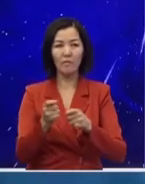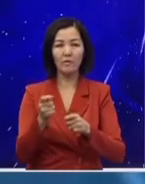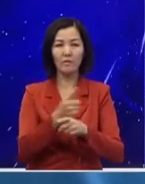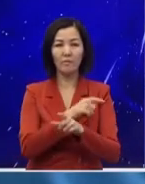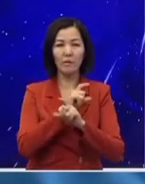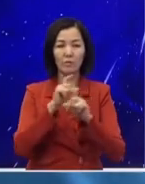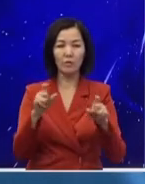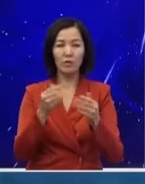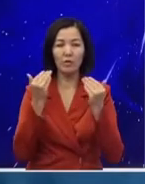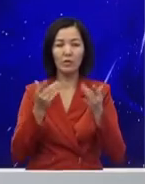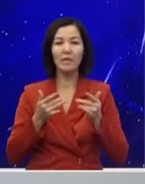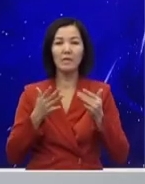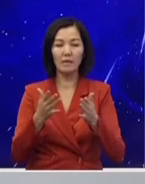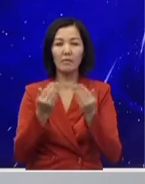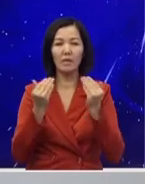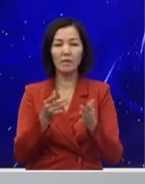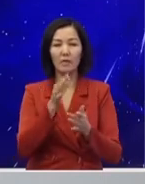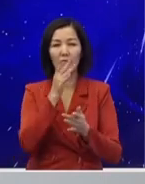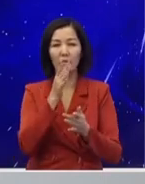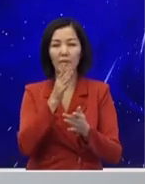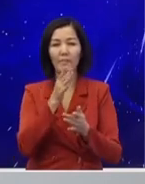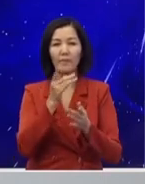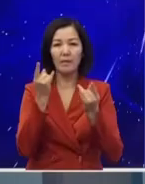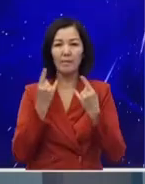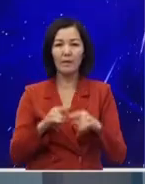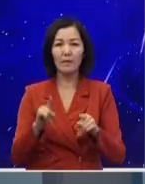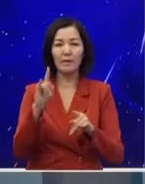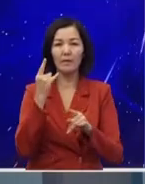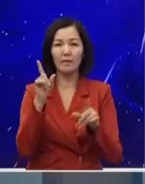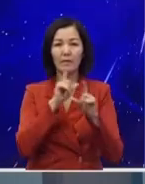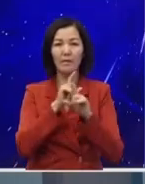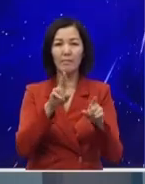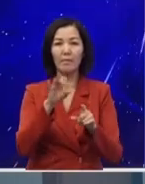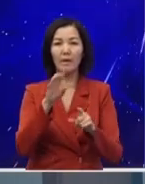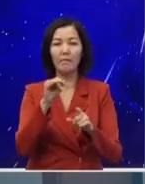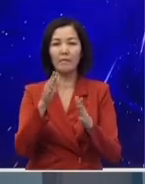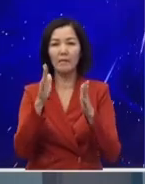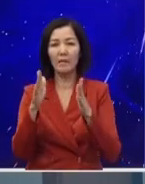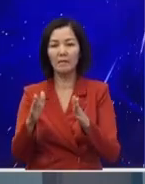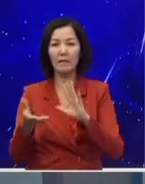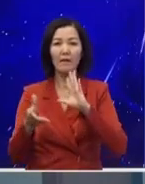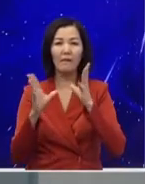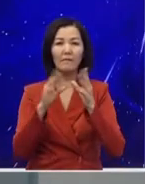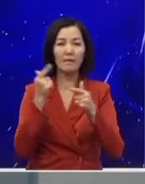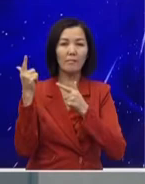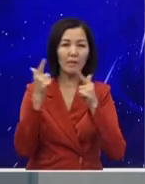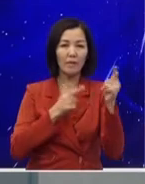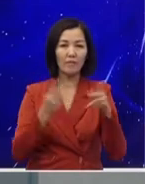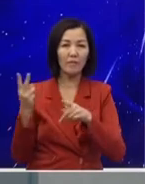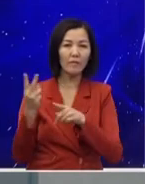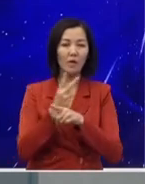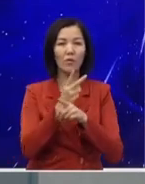медучреждения. Согласно требованию нынешнего времени, в перинатальном центре создадут провизорное отделение. В целом, подготовка к возможной второй